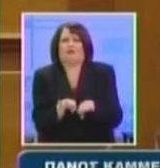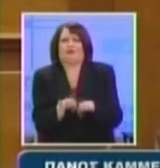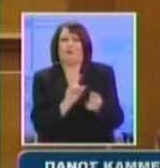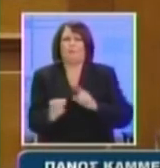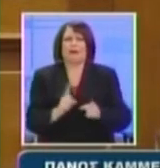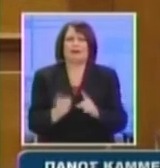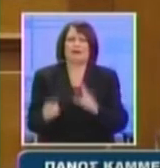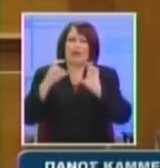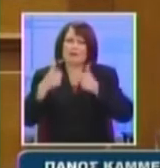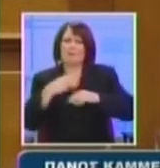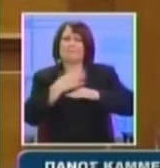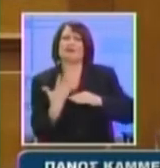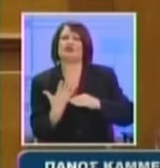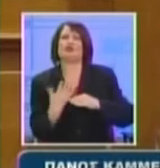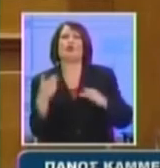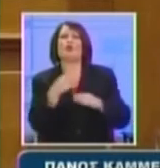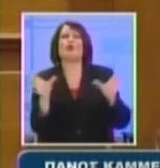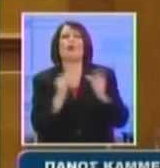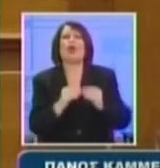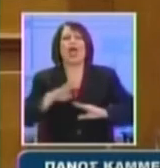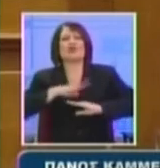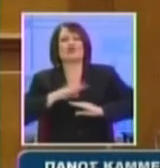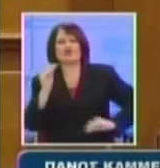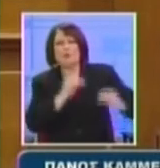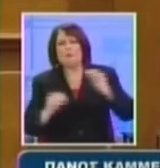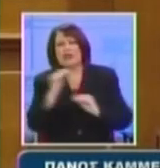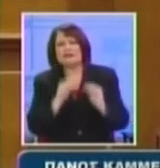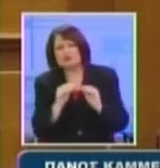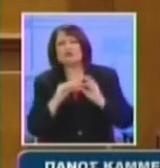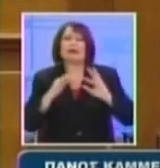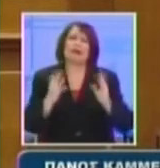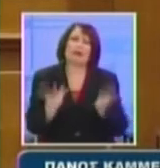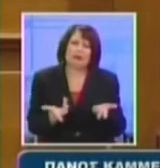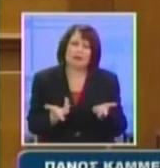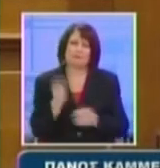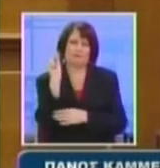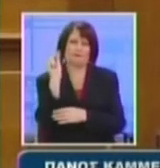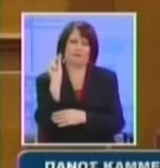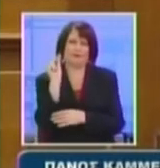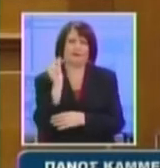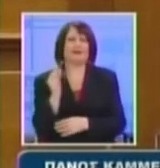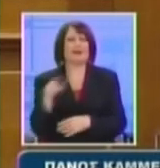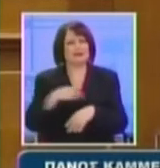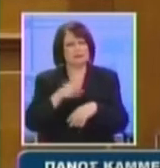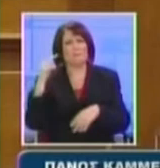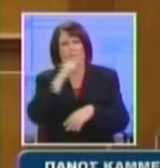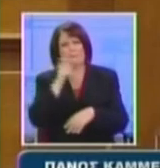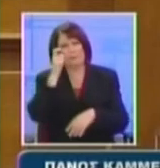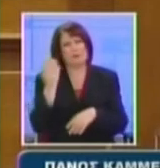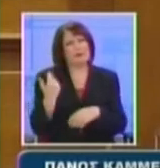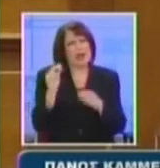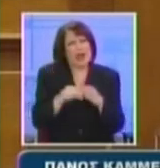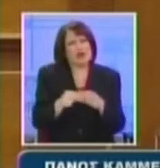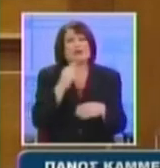κάνουν είτε με τα εξοπλιστικά είτε με αυτό το οποίο είχε δεσμευθεί ο σημερινός Πρωθυπουργός πριν από τις